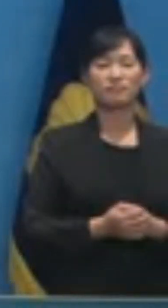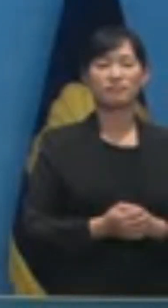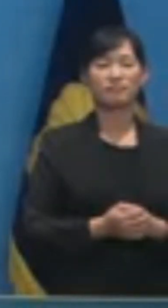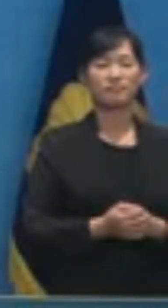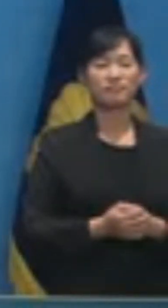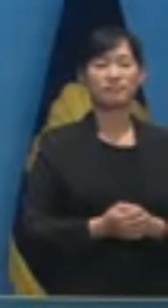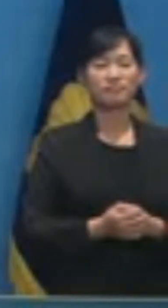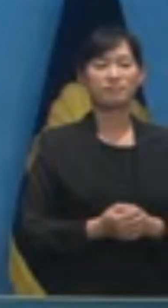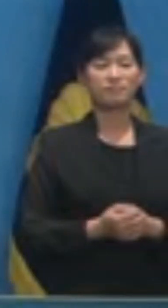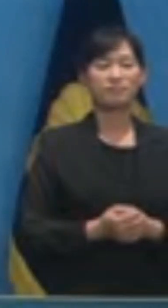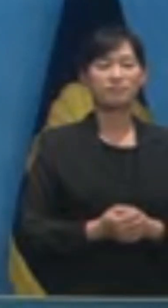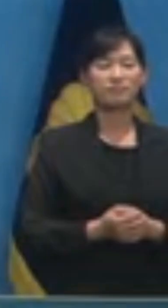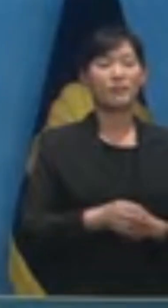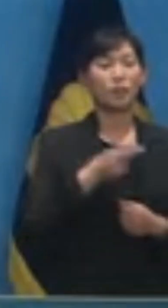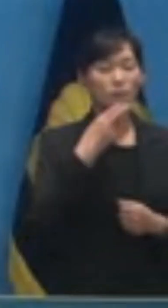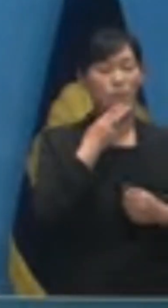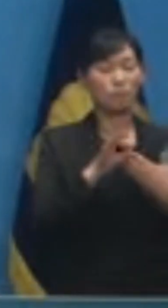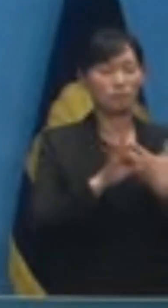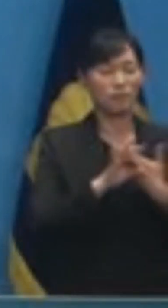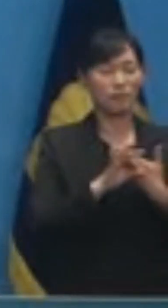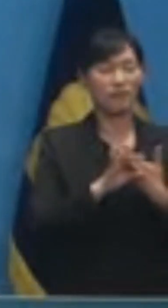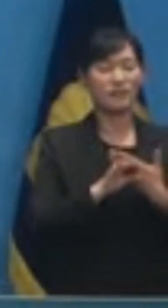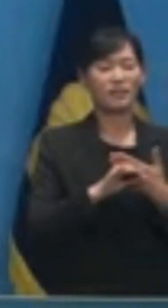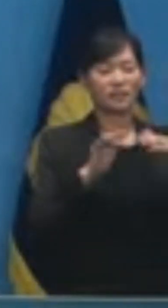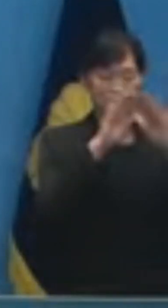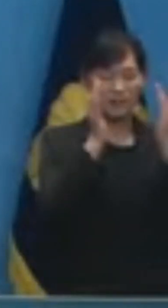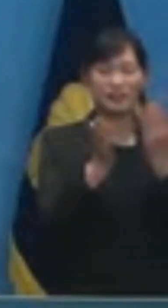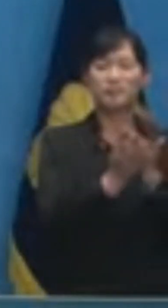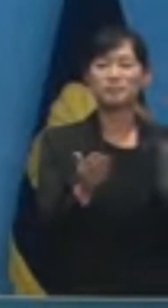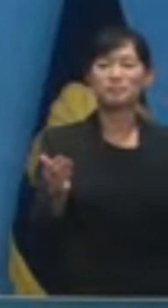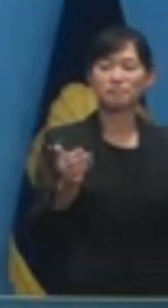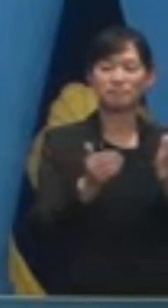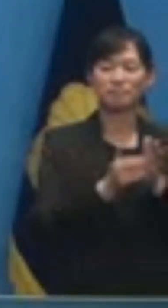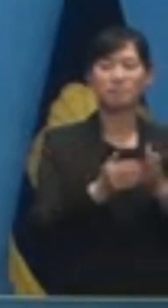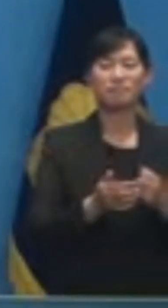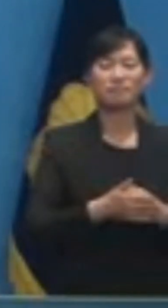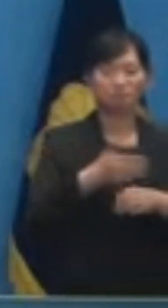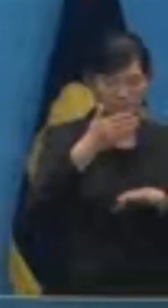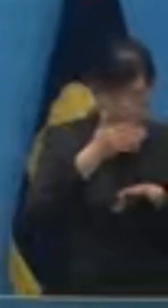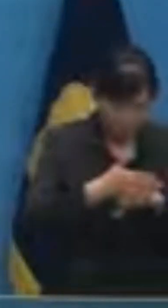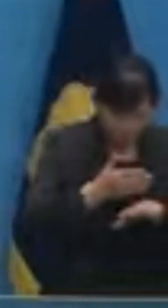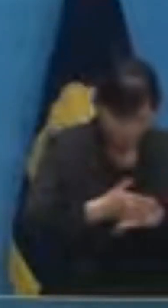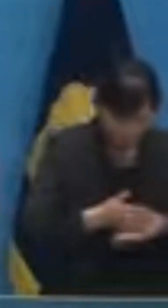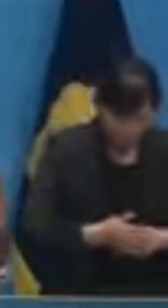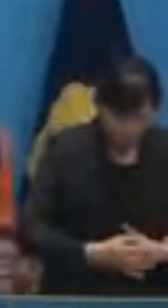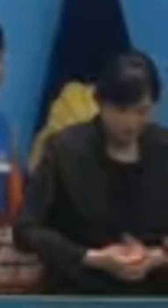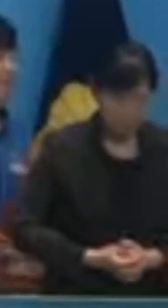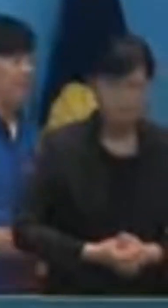없으시면 이것으로서 기자회견을 마치도록 하겠습니다. 감사합니다.